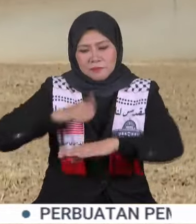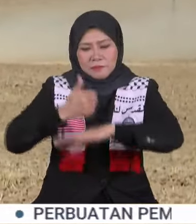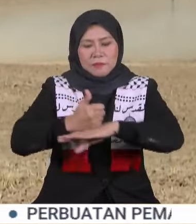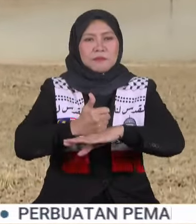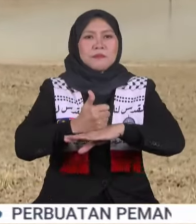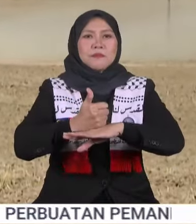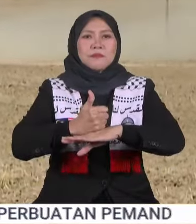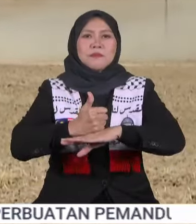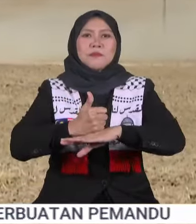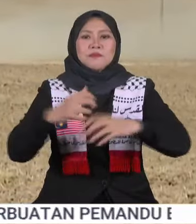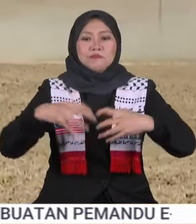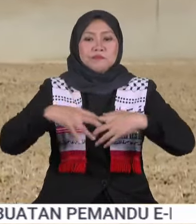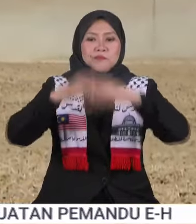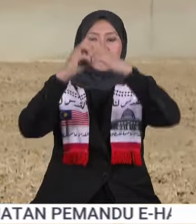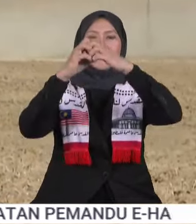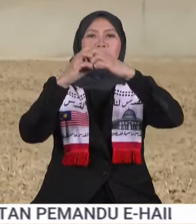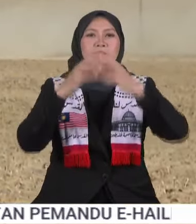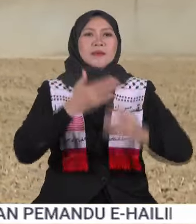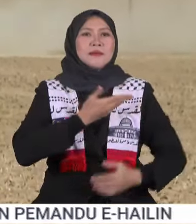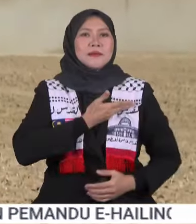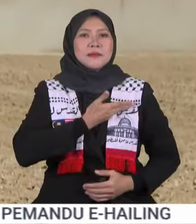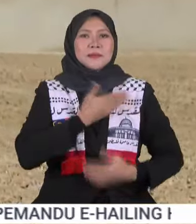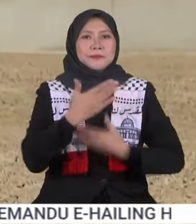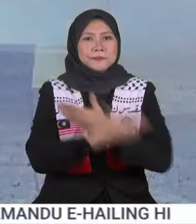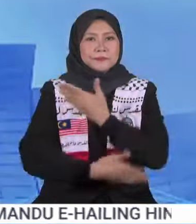pembinaan semula Gaza.